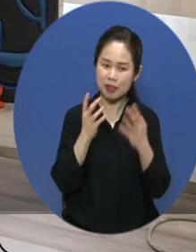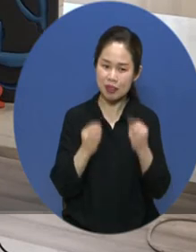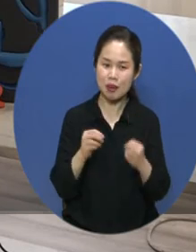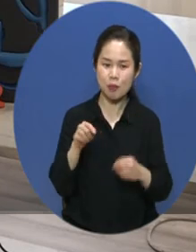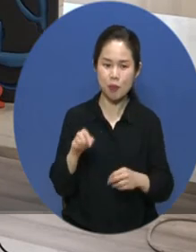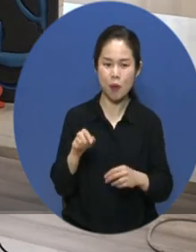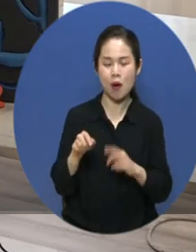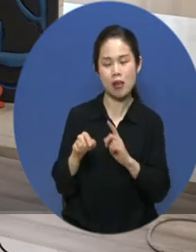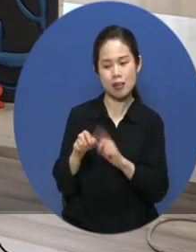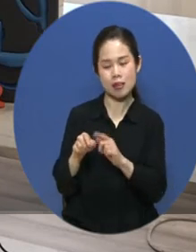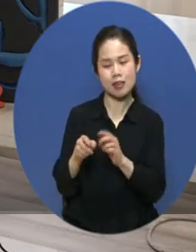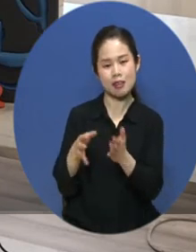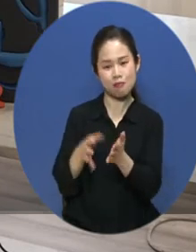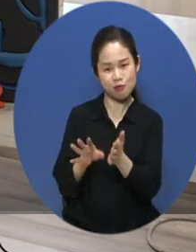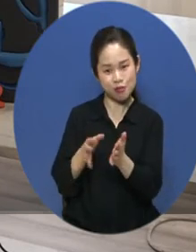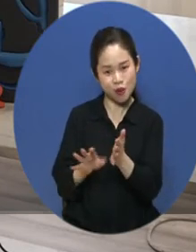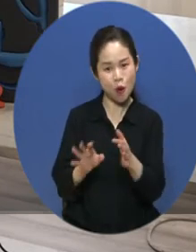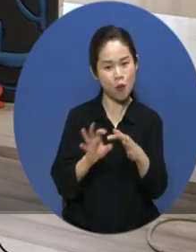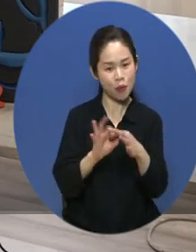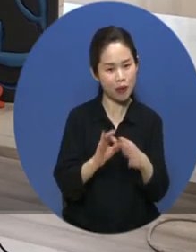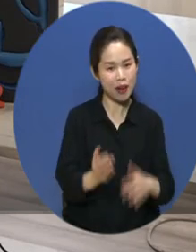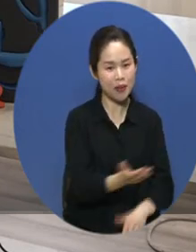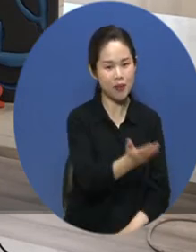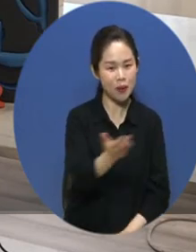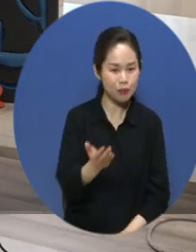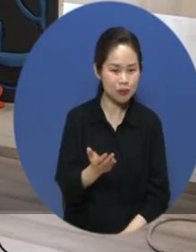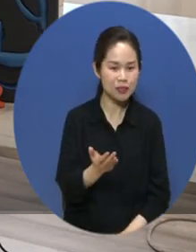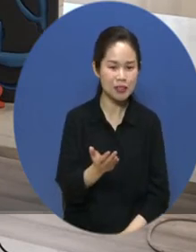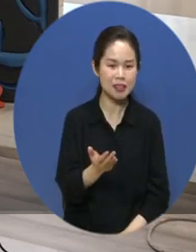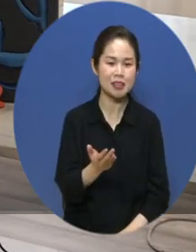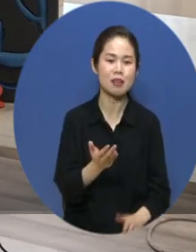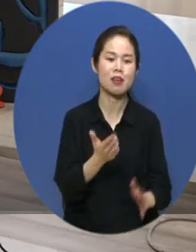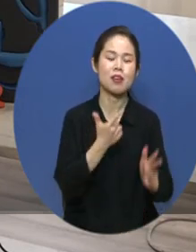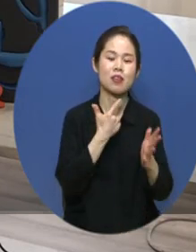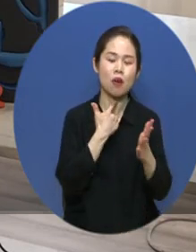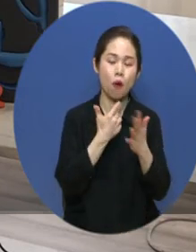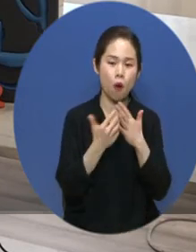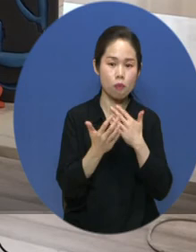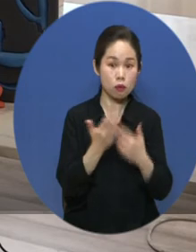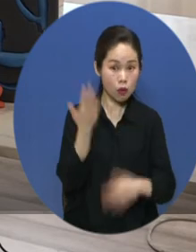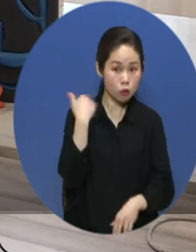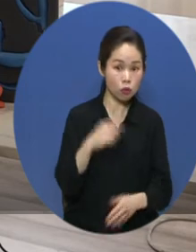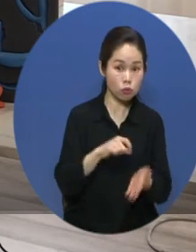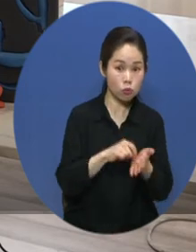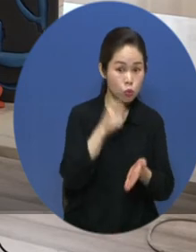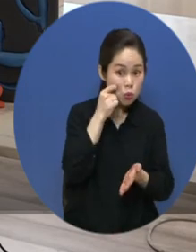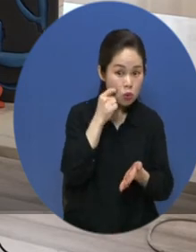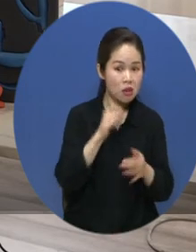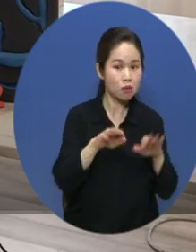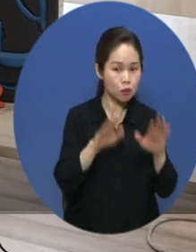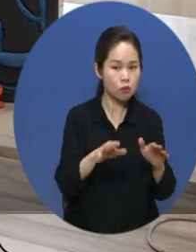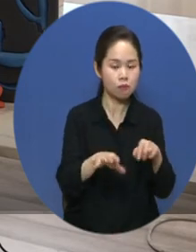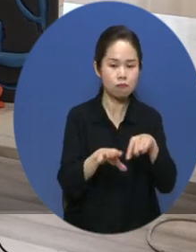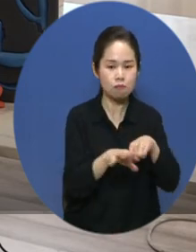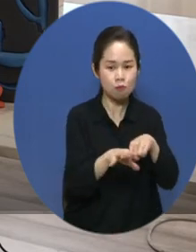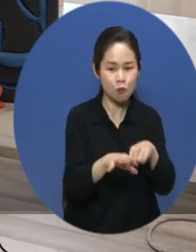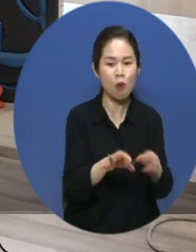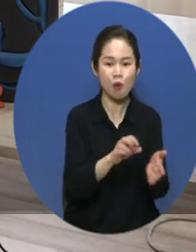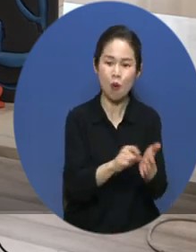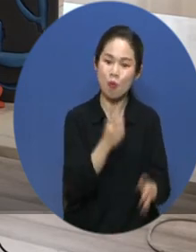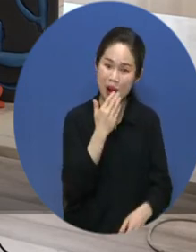이것들을 통해서 여러분들이 할 수 있는 어떤 경험을 좀 확장하고 자기